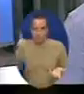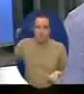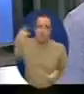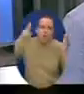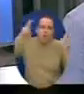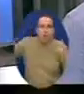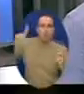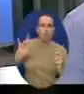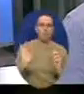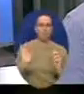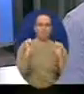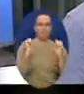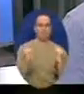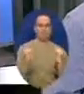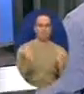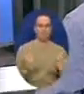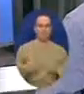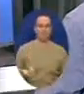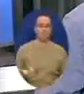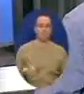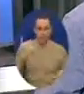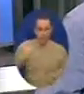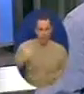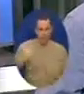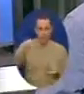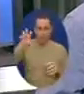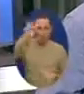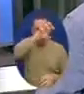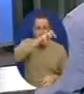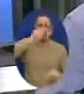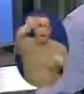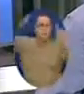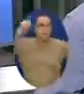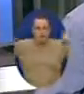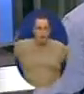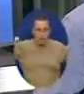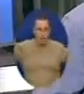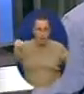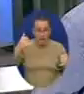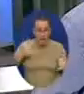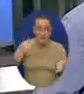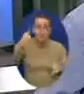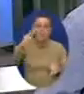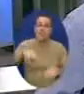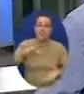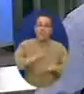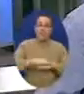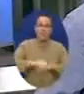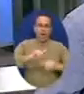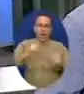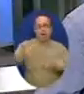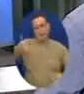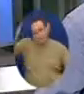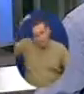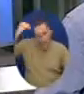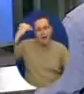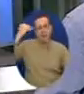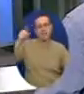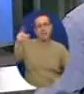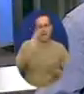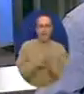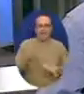ויותר מזה. זאת אומרת, הפריפריה היום בישראל, אני חושב שיש לה תפקיד אחר מהתפקיד ההיסטורי. התפקיד ההיסטורי של הפריפריה היה